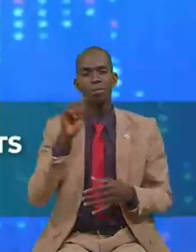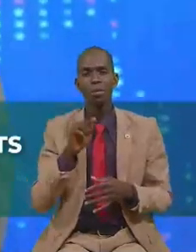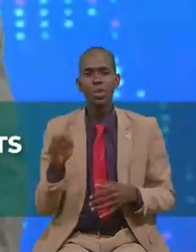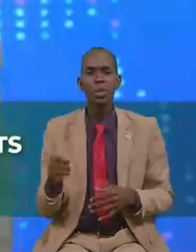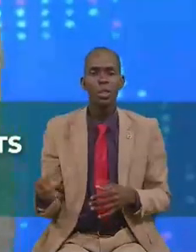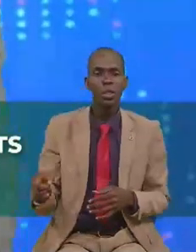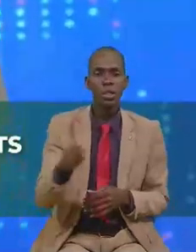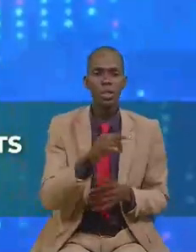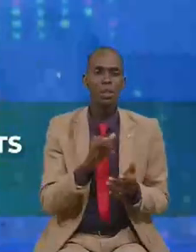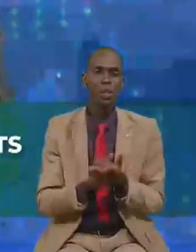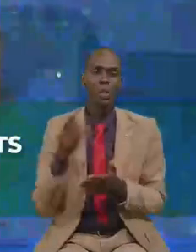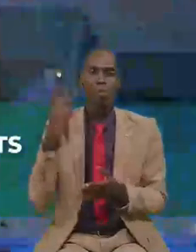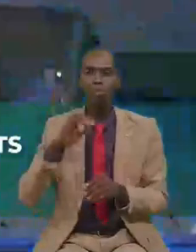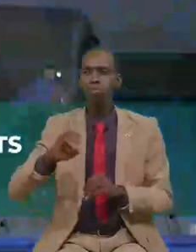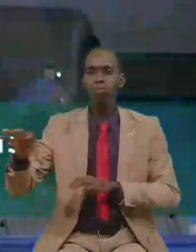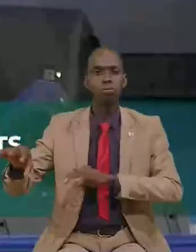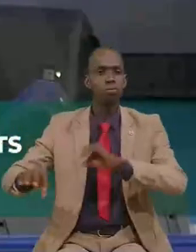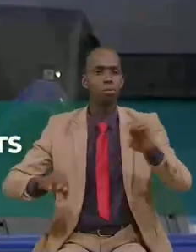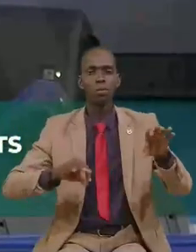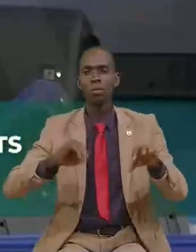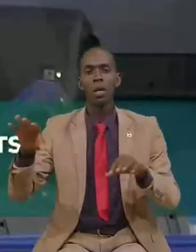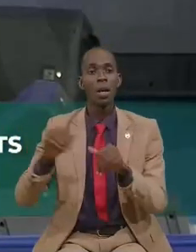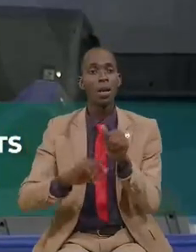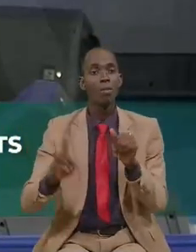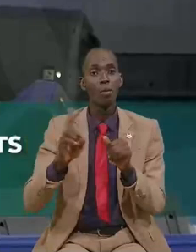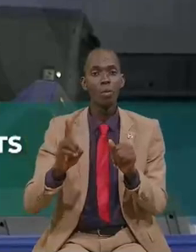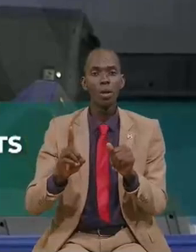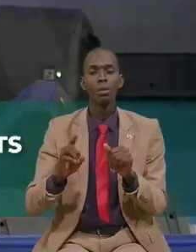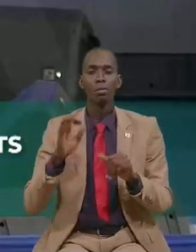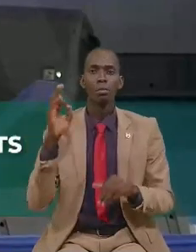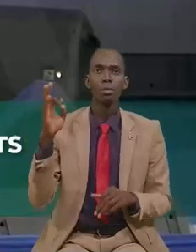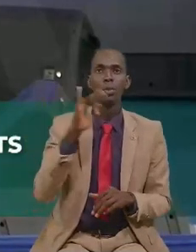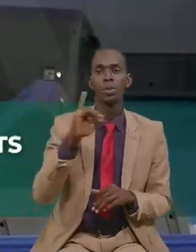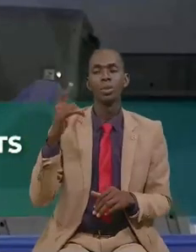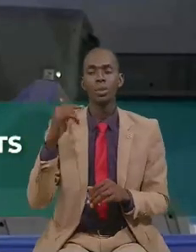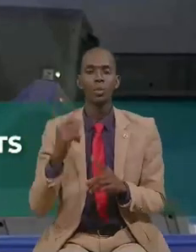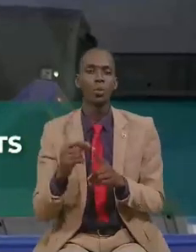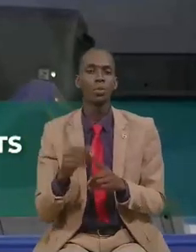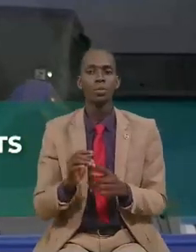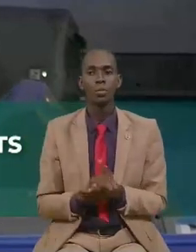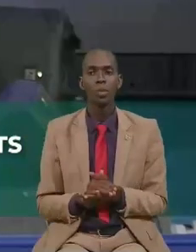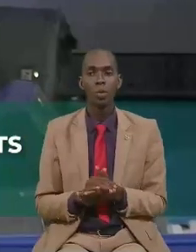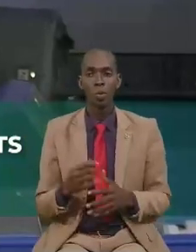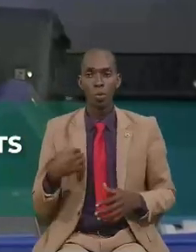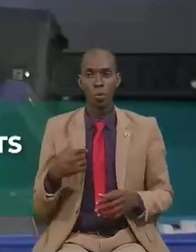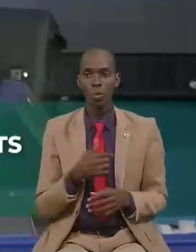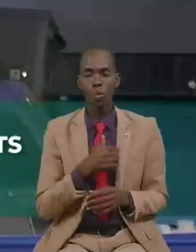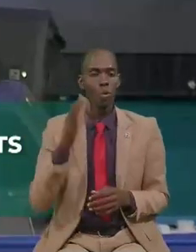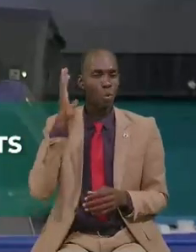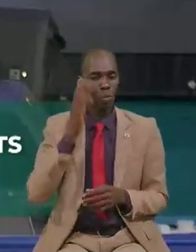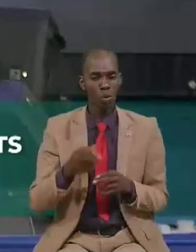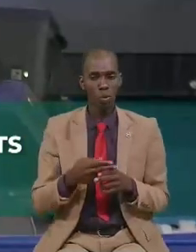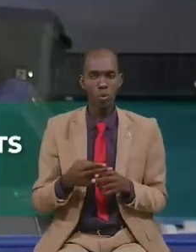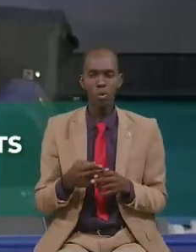été dispersés allaient de lieu en lieu, annonçant la bonne nouvelle de la parole. Nous allons quitter bientôt